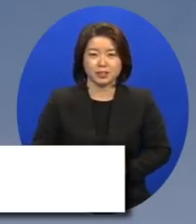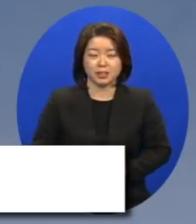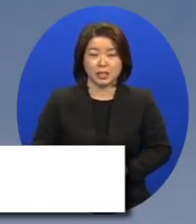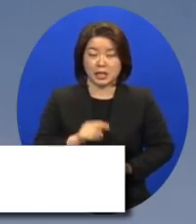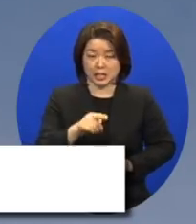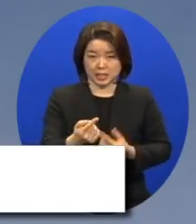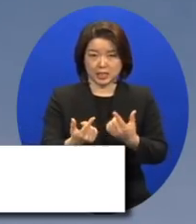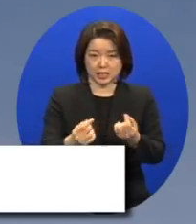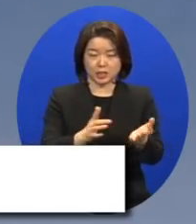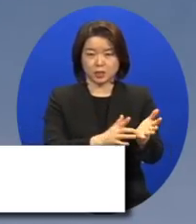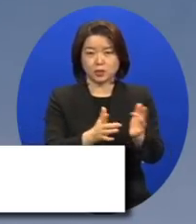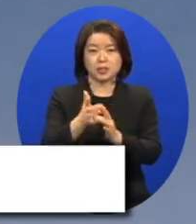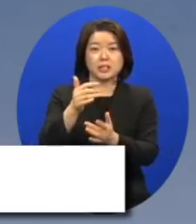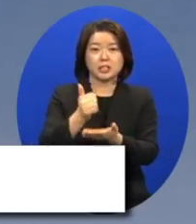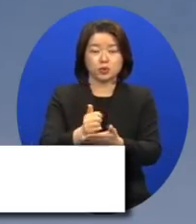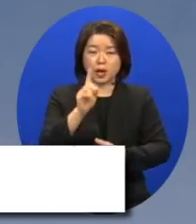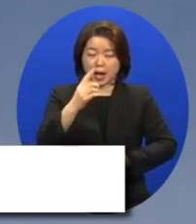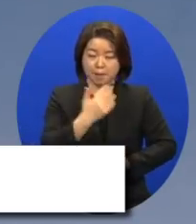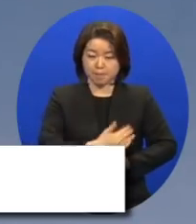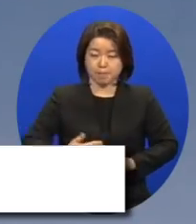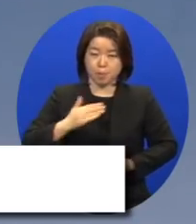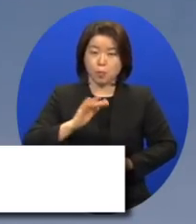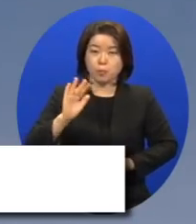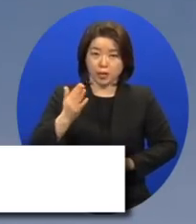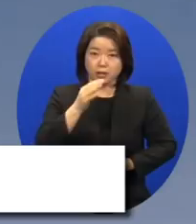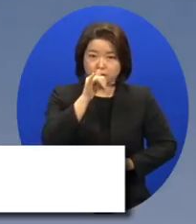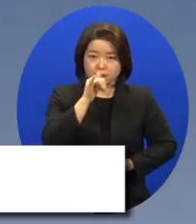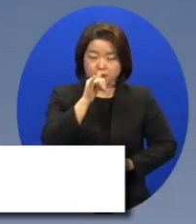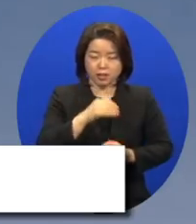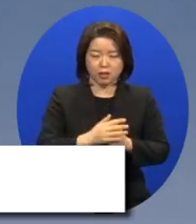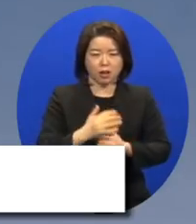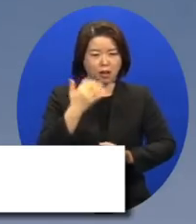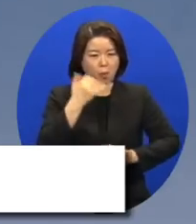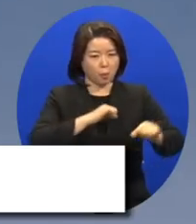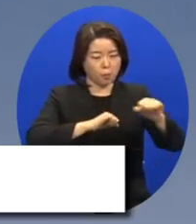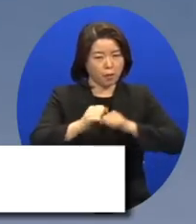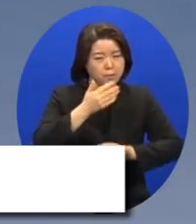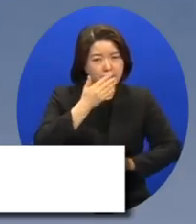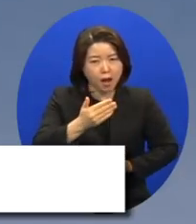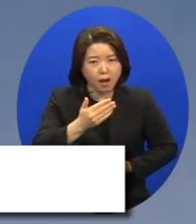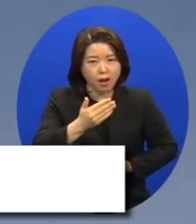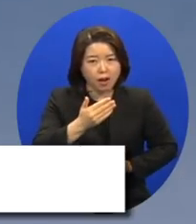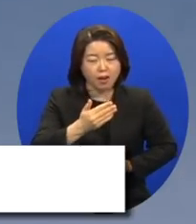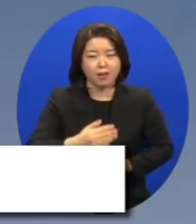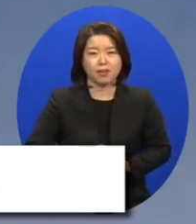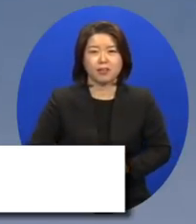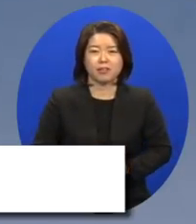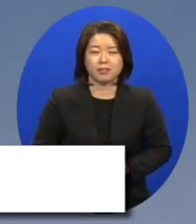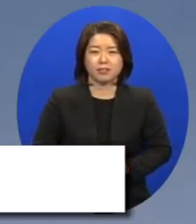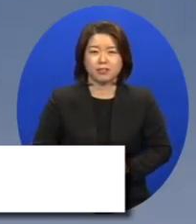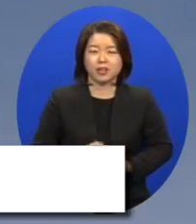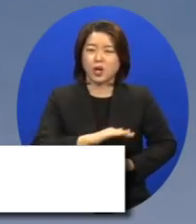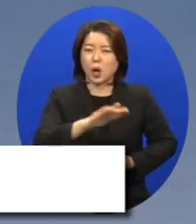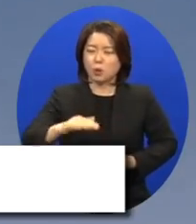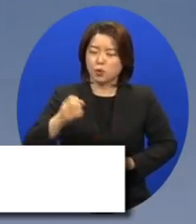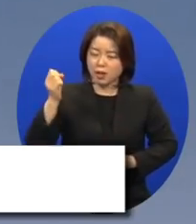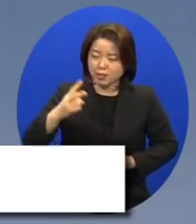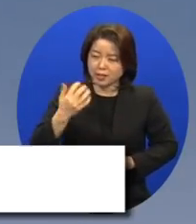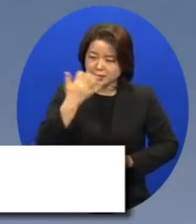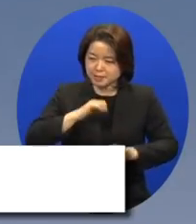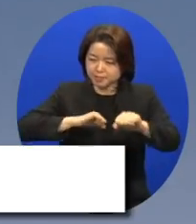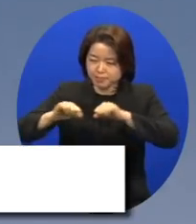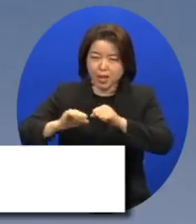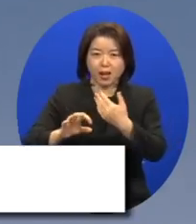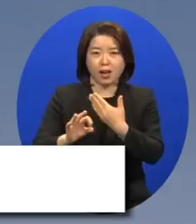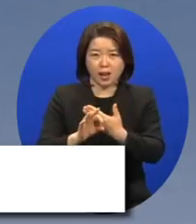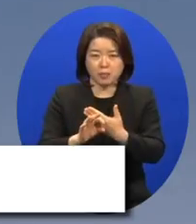이처럼 예수님과 한 몸이 되었는데 음행을 할 수가 있겠습니까 우리가 다시 음영을 하게